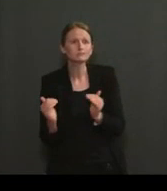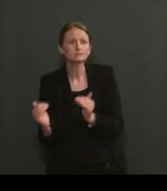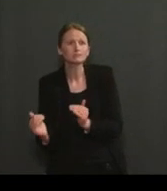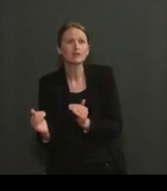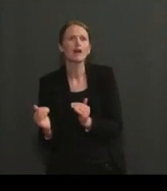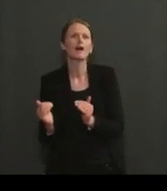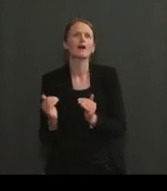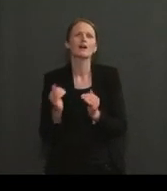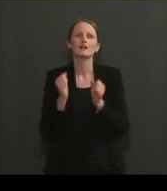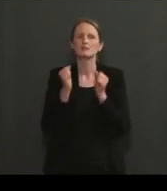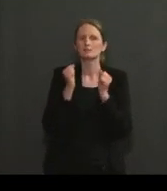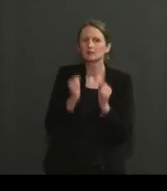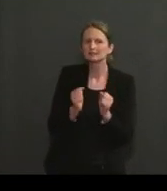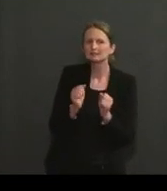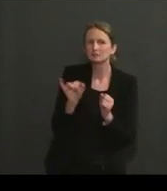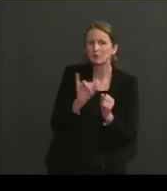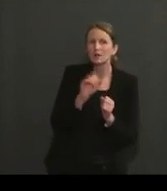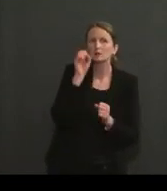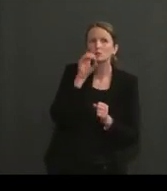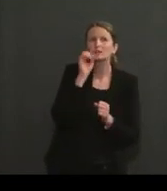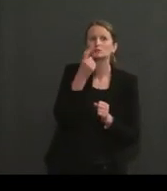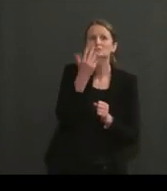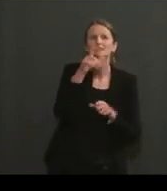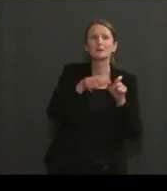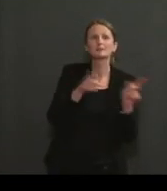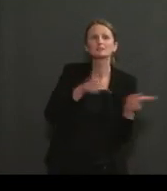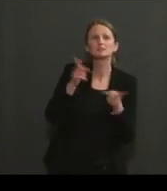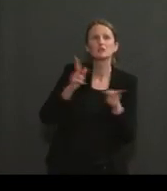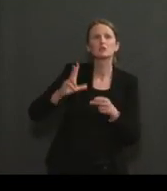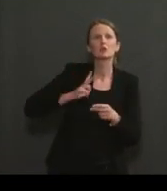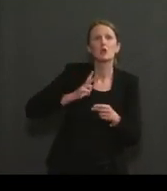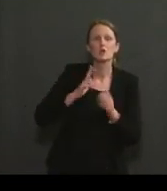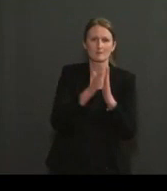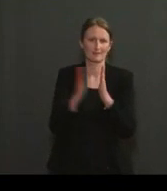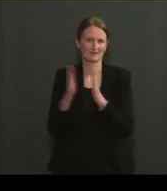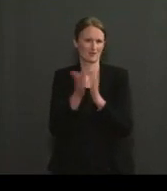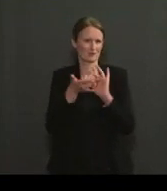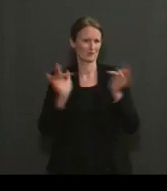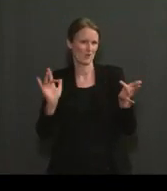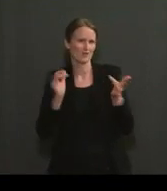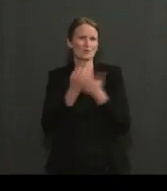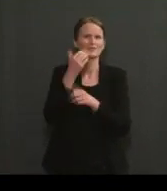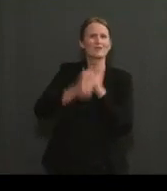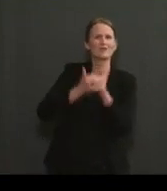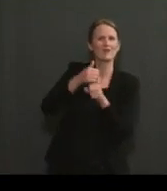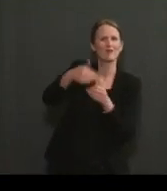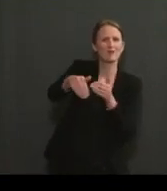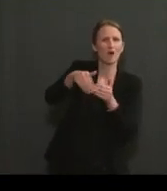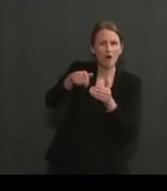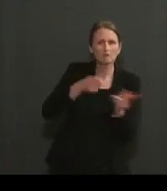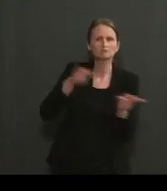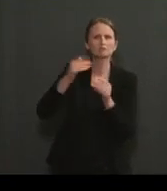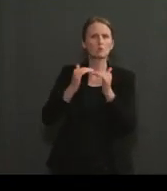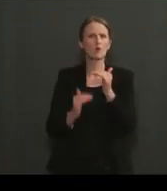jour d'ici aux fêtes de Noël et de Nouvel An. Cette baisse dont on vient de vous parler